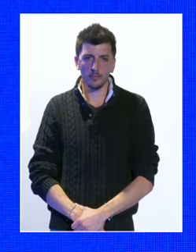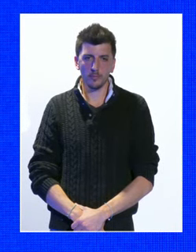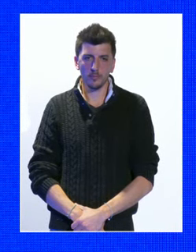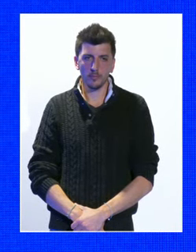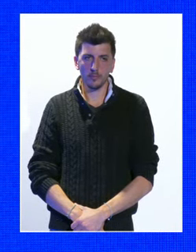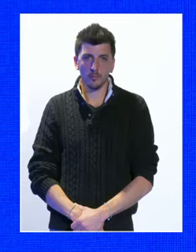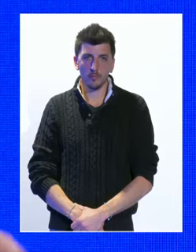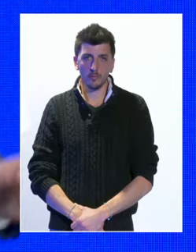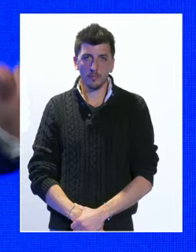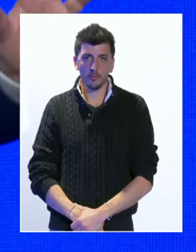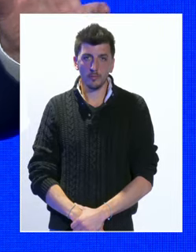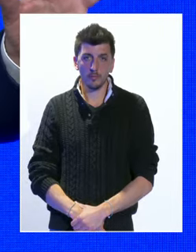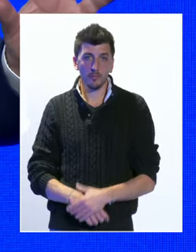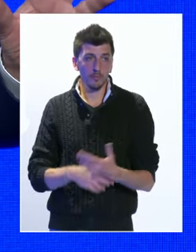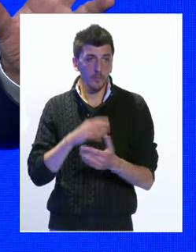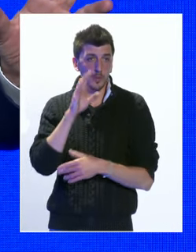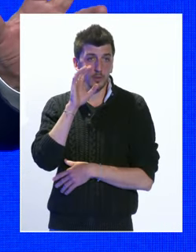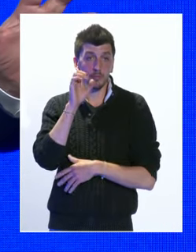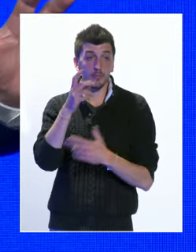Et vous voyez que j'ai des exemples